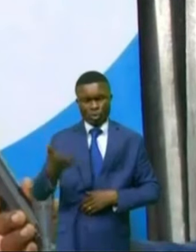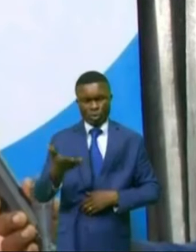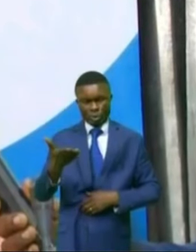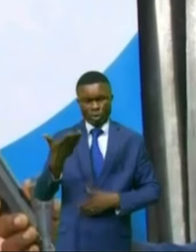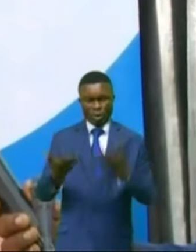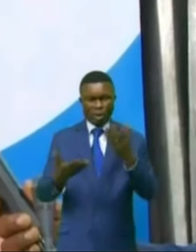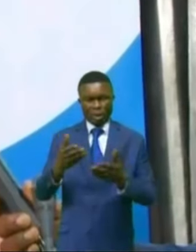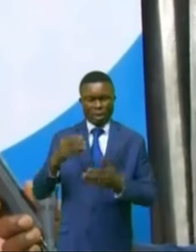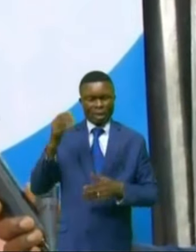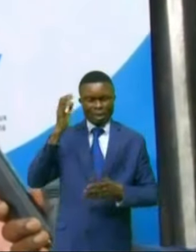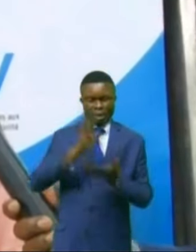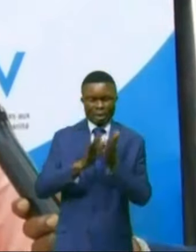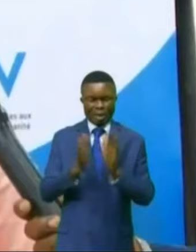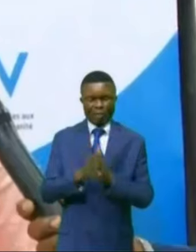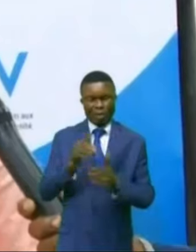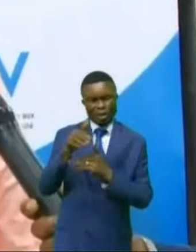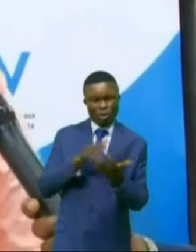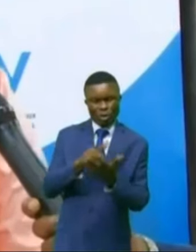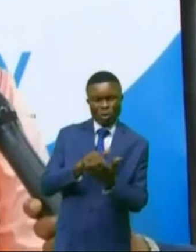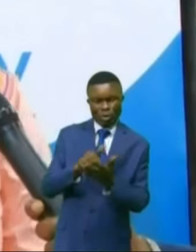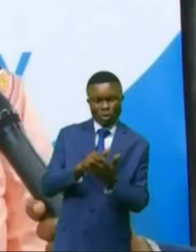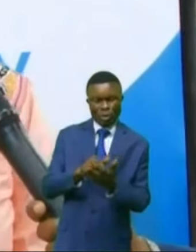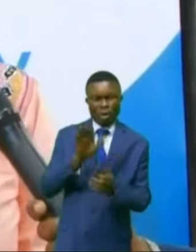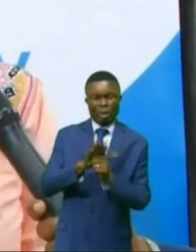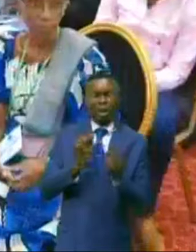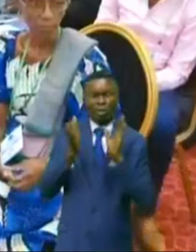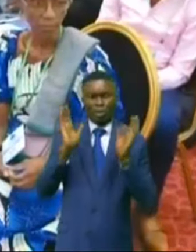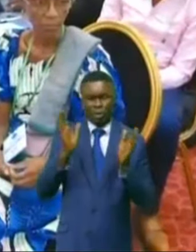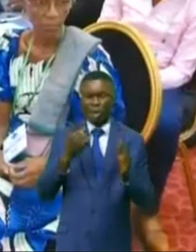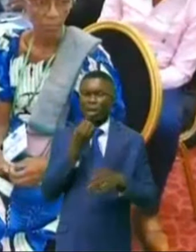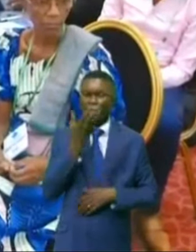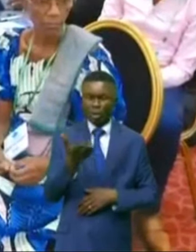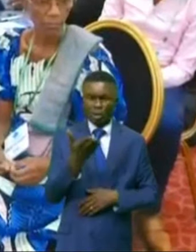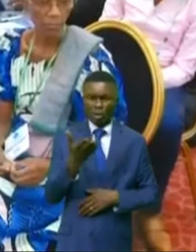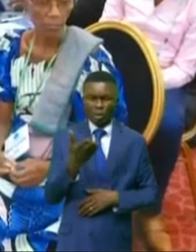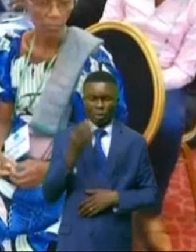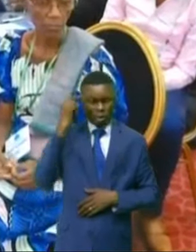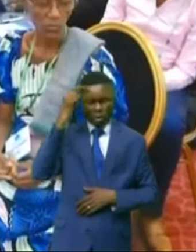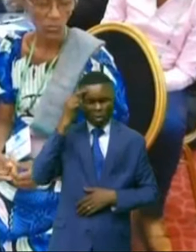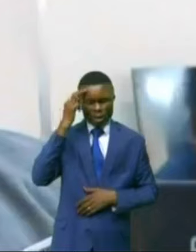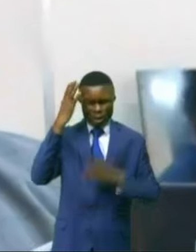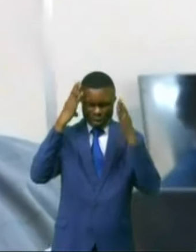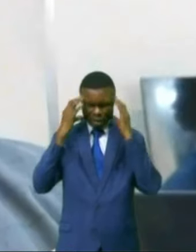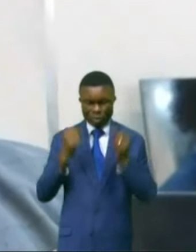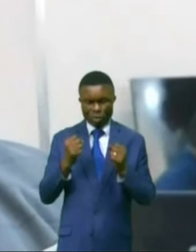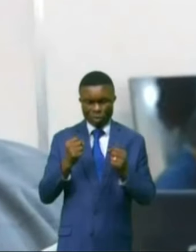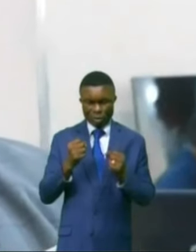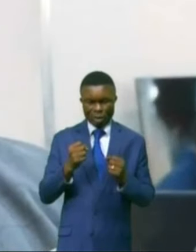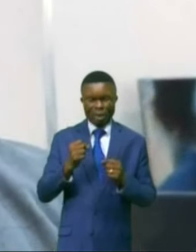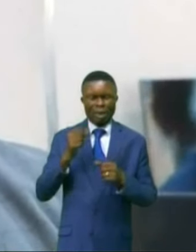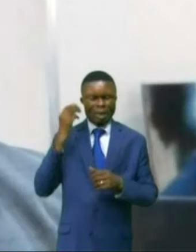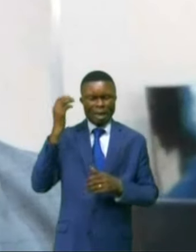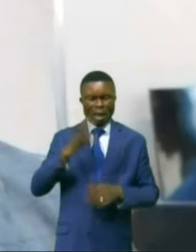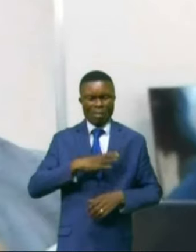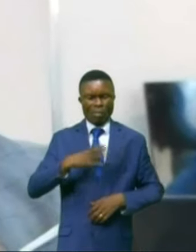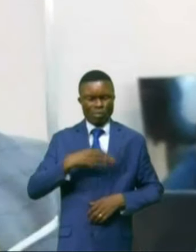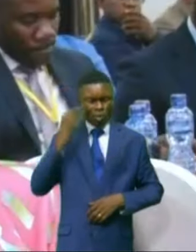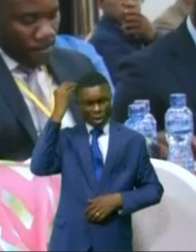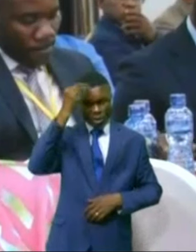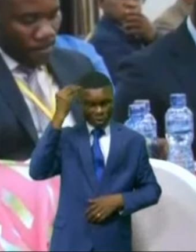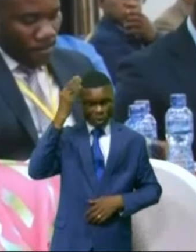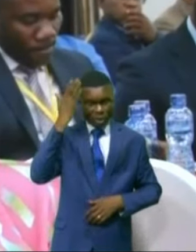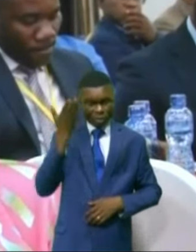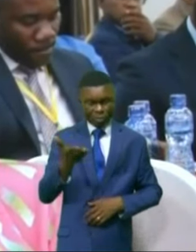de la dépression légère à des problèmes plus graves tels que les troubles de stress post-traumatique. On peut citer